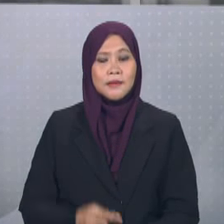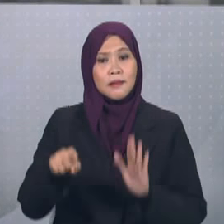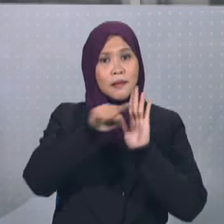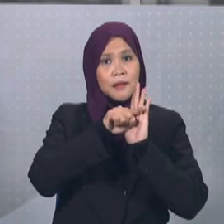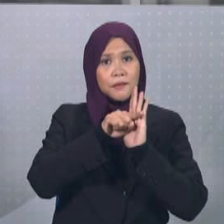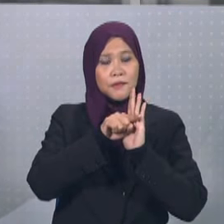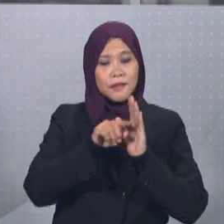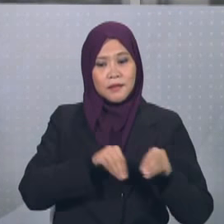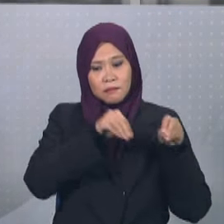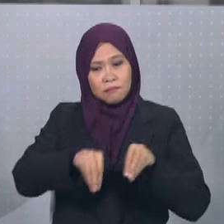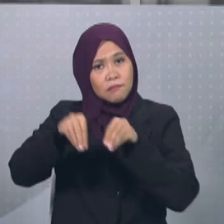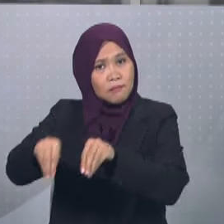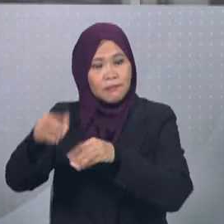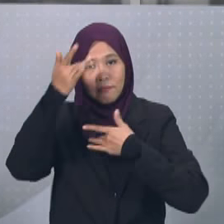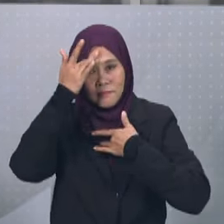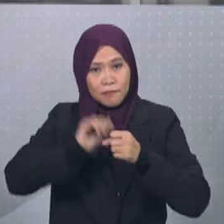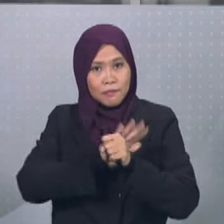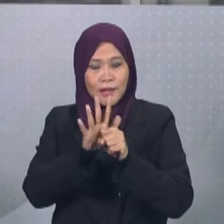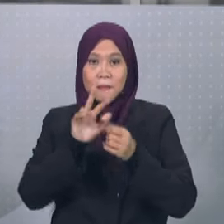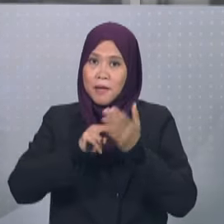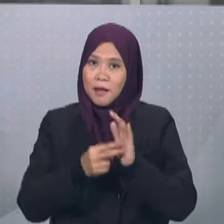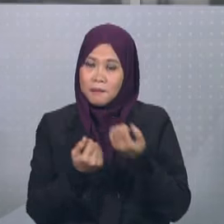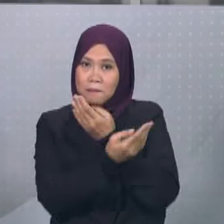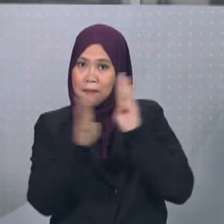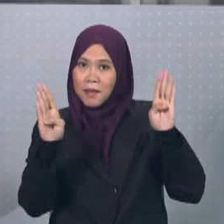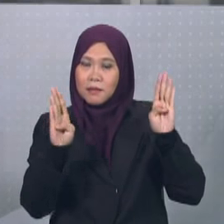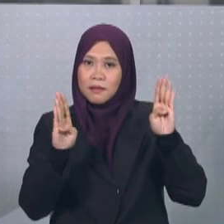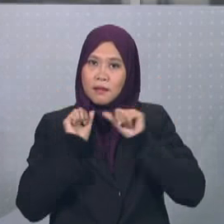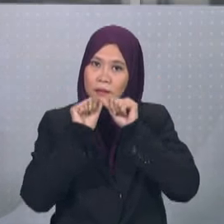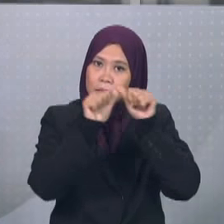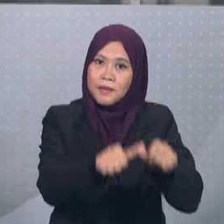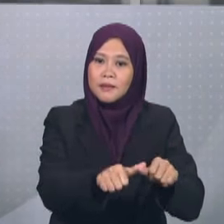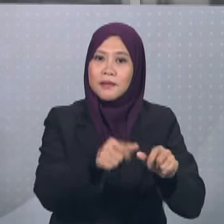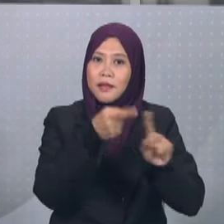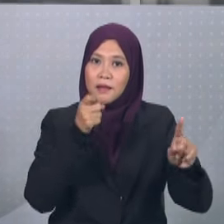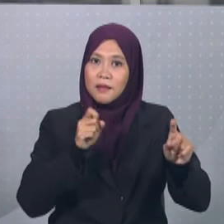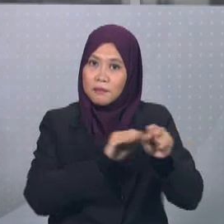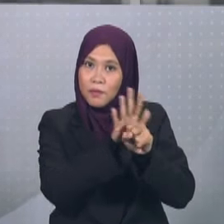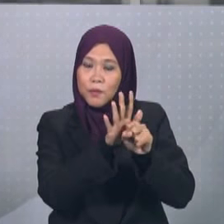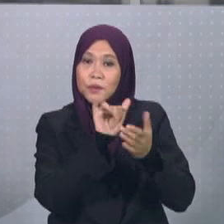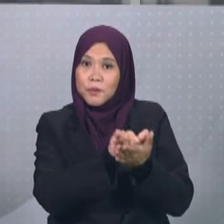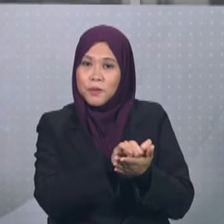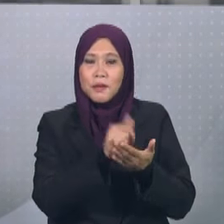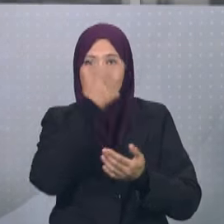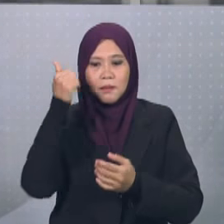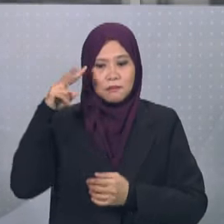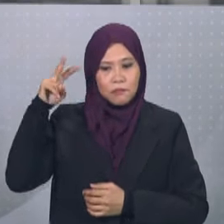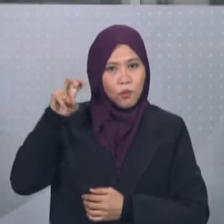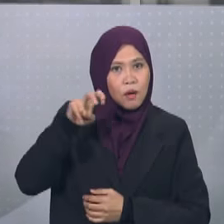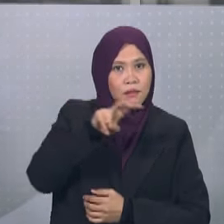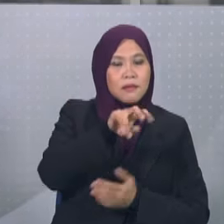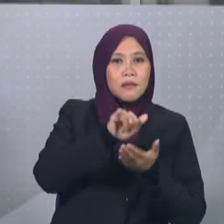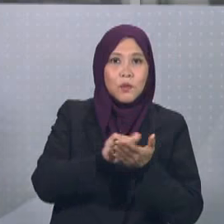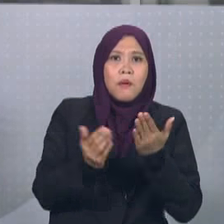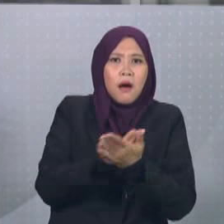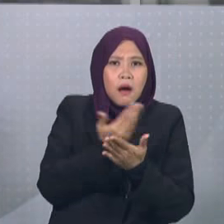Negatif daripada jangkitan COVID-19 tidak bermakna bebas selama-lamanya daripada wabak tersebut kerana penyakit bawaan virus itu ialah